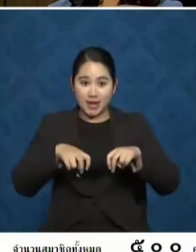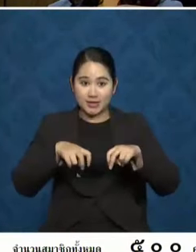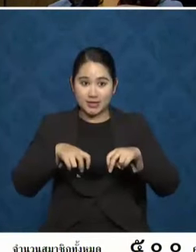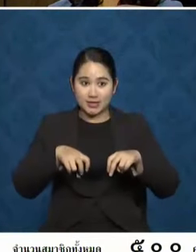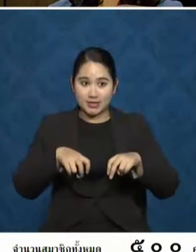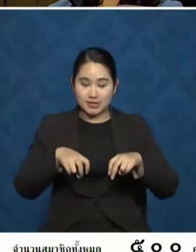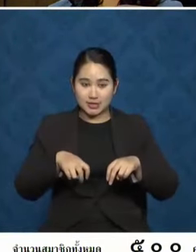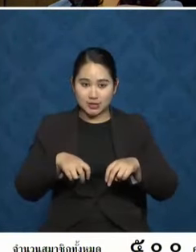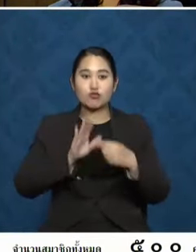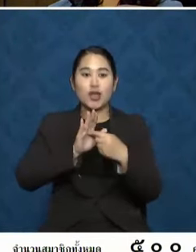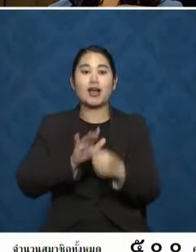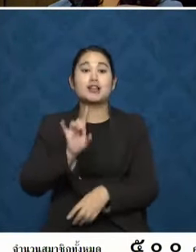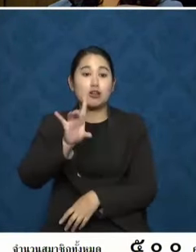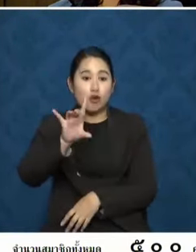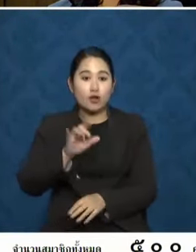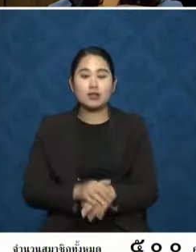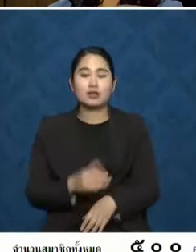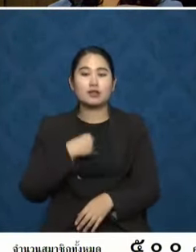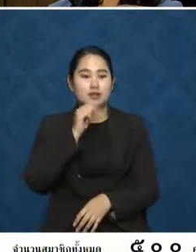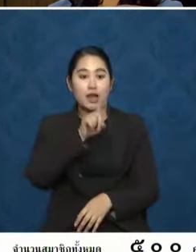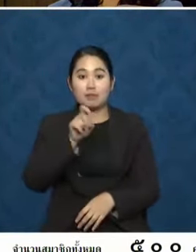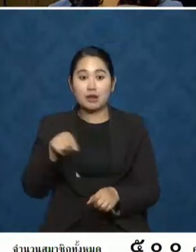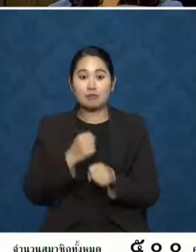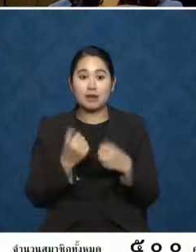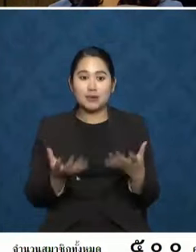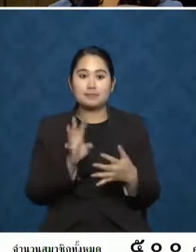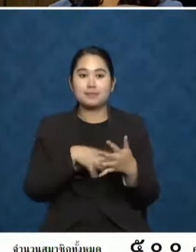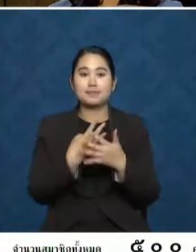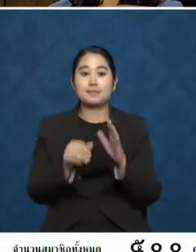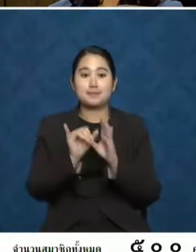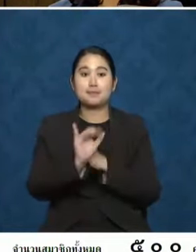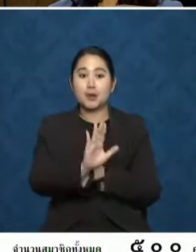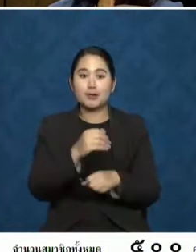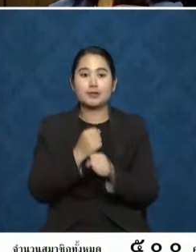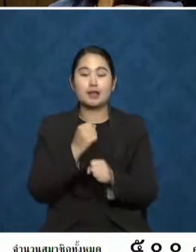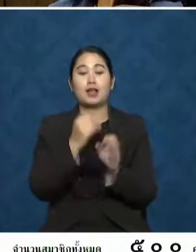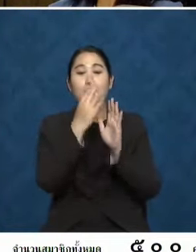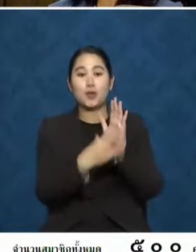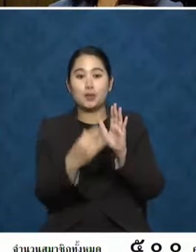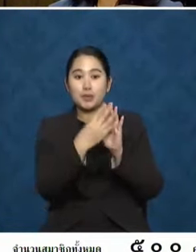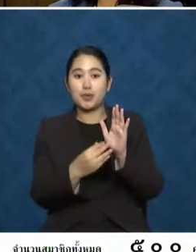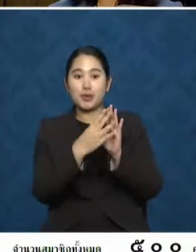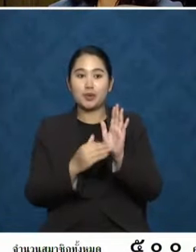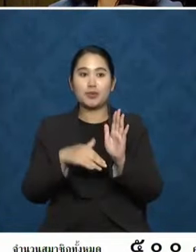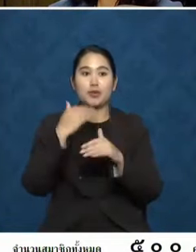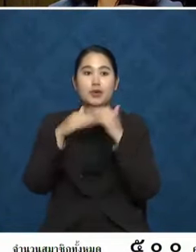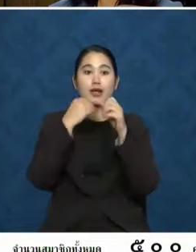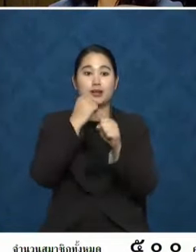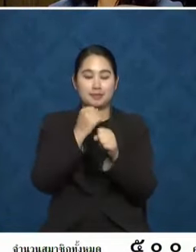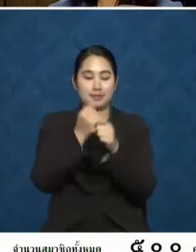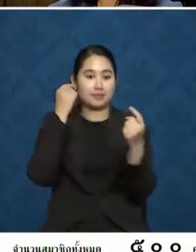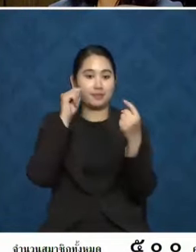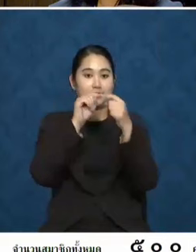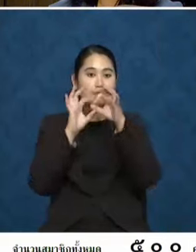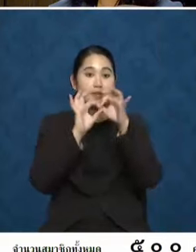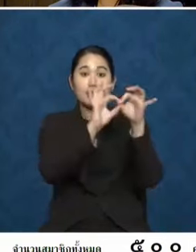ต่ำกวา 100 ต้นแบคำถามคือ ท่านจะทำยไรให้แผงยธศาตของท่านการอบรมเหล่านี้มัไปเชอมโยงสู่เป้าหมาย